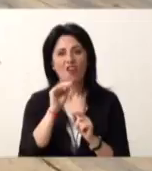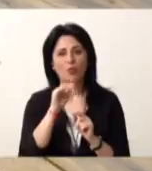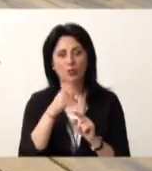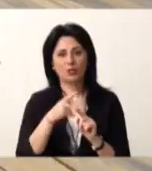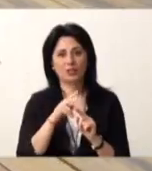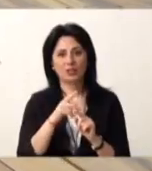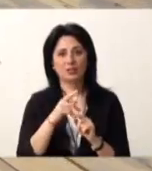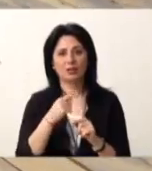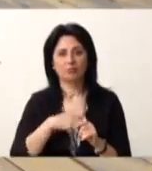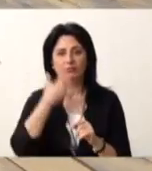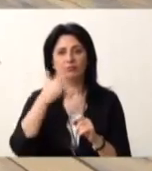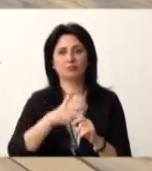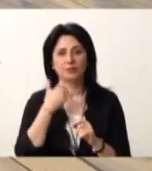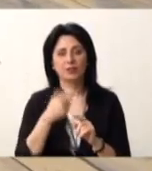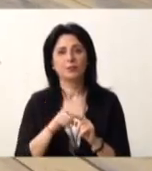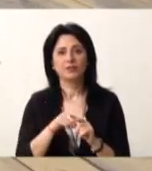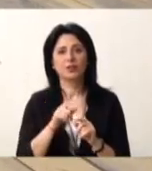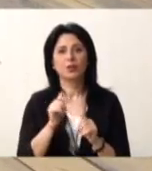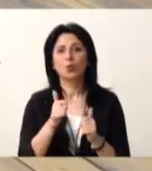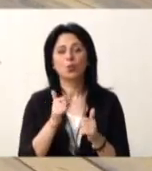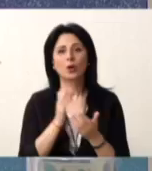და უკუდინება. როგორც წესი,